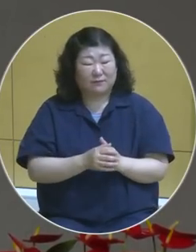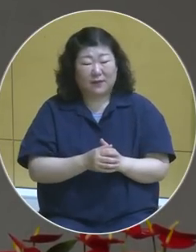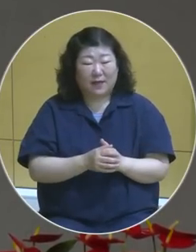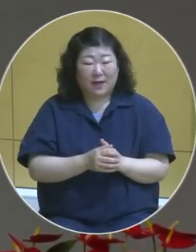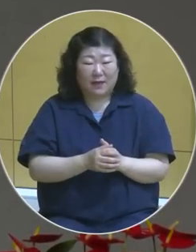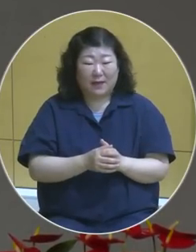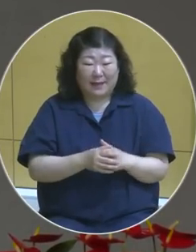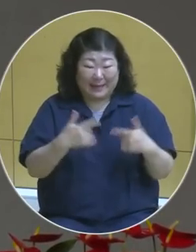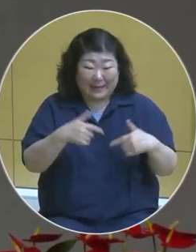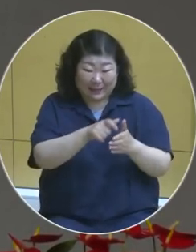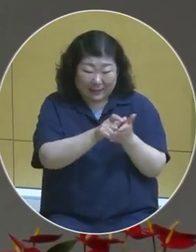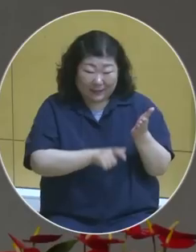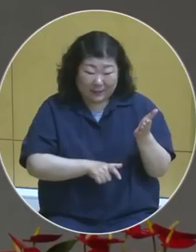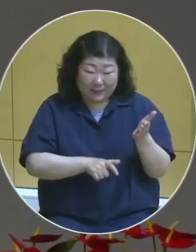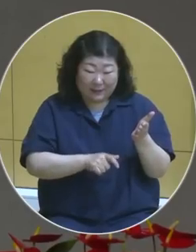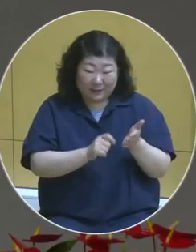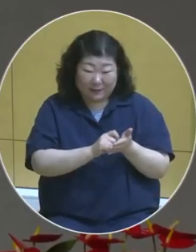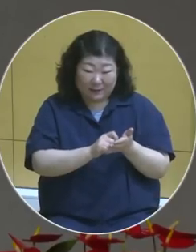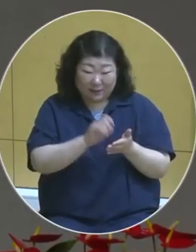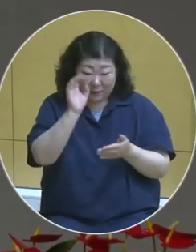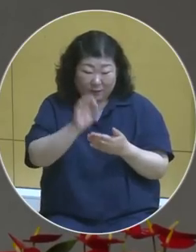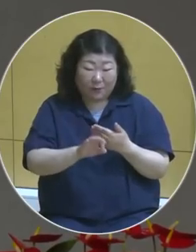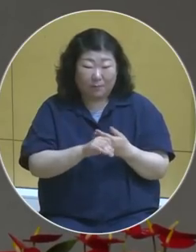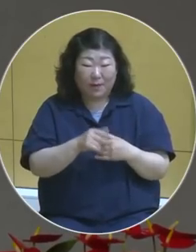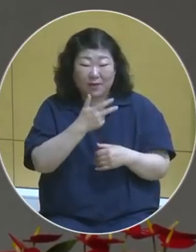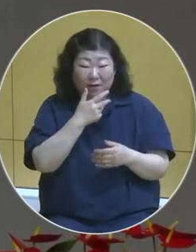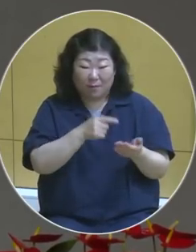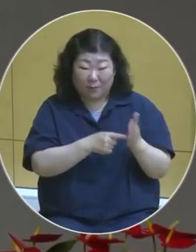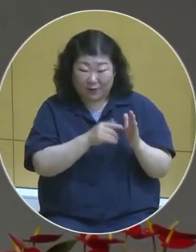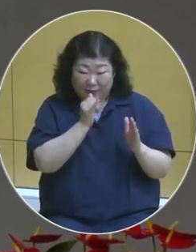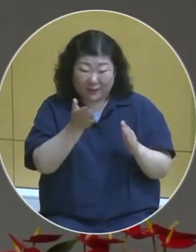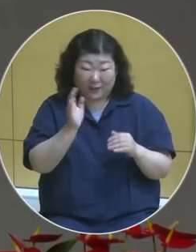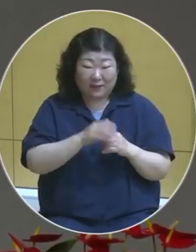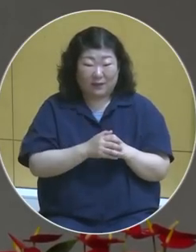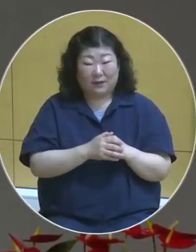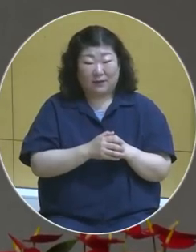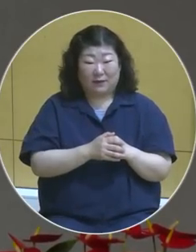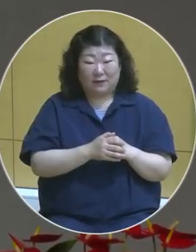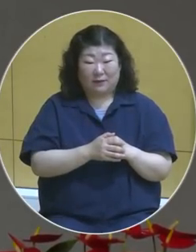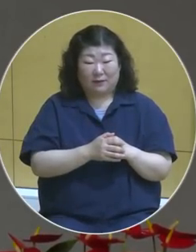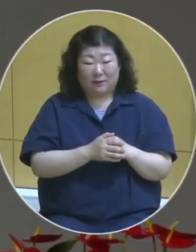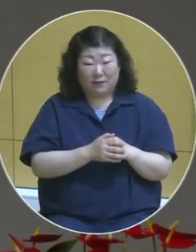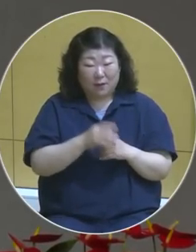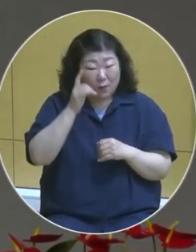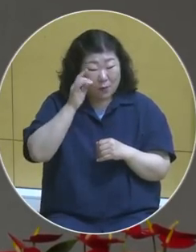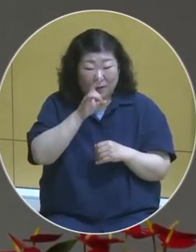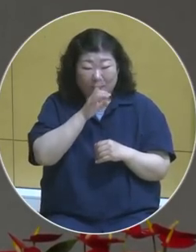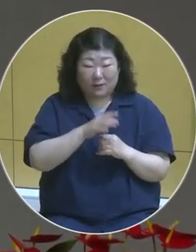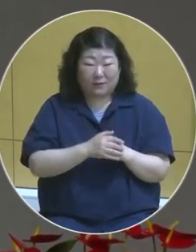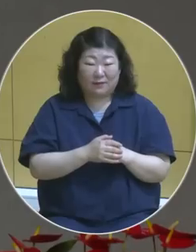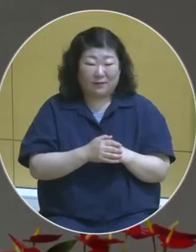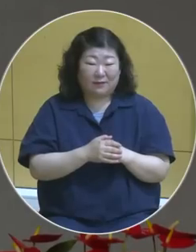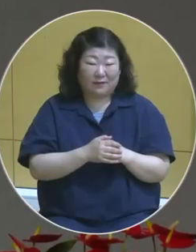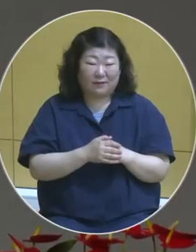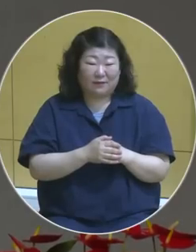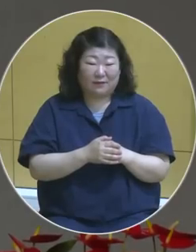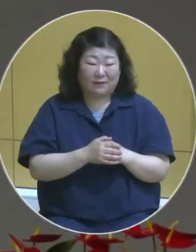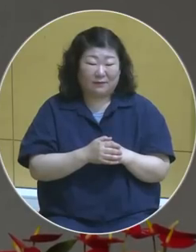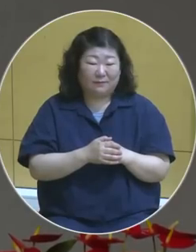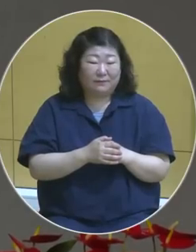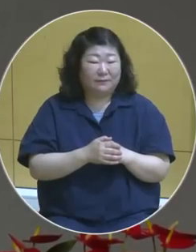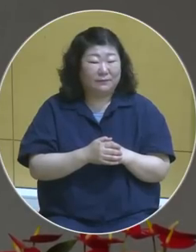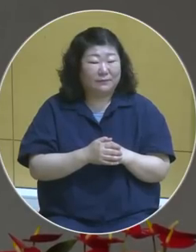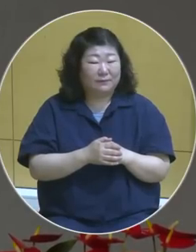일기 속에 이런 글이 있습니다. 영어로 이렇게 표현했는데 But what can I do in the actual healing